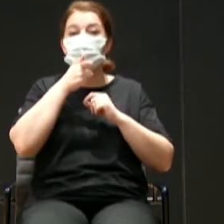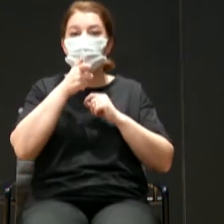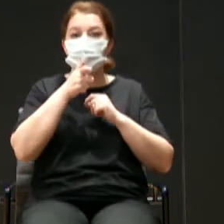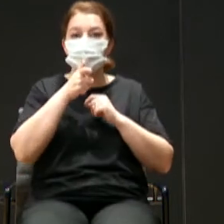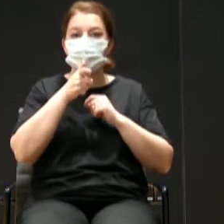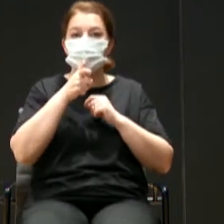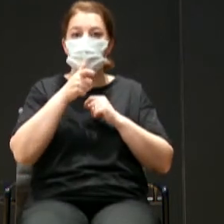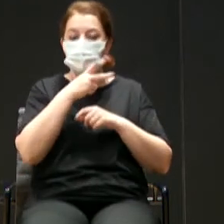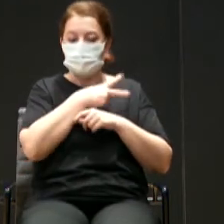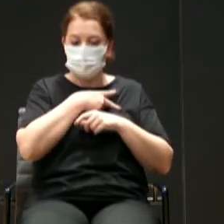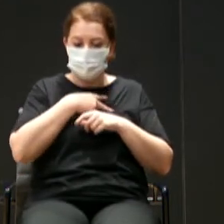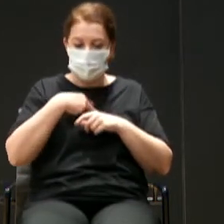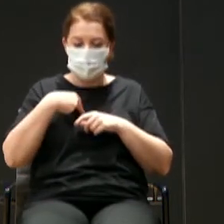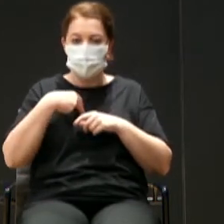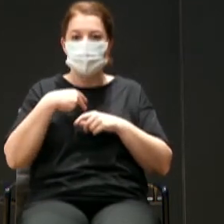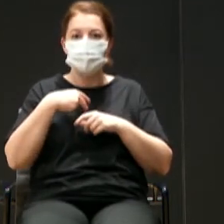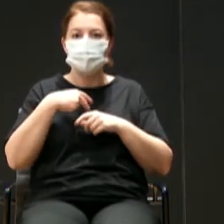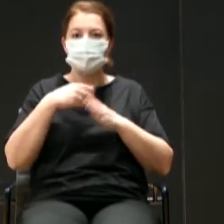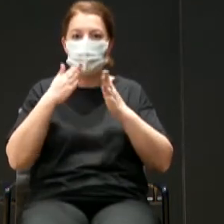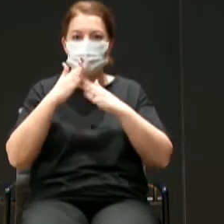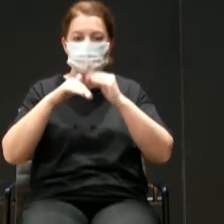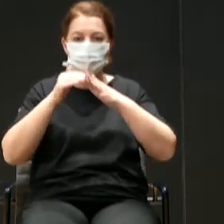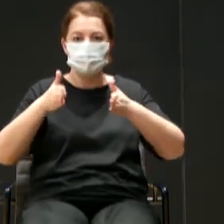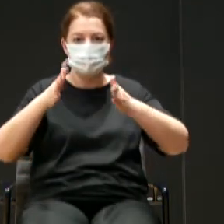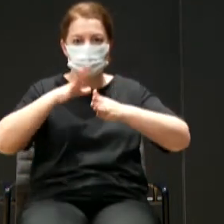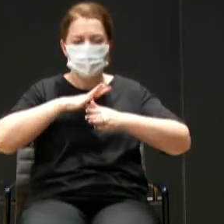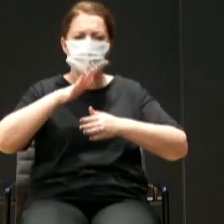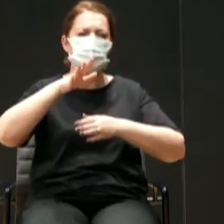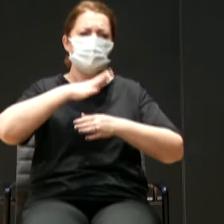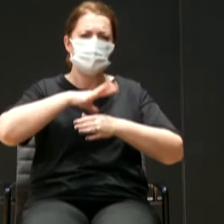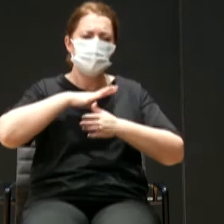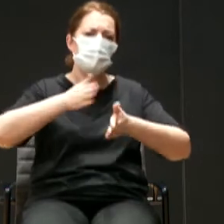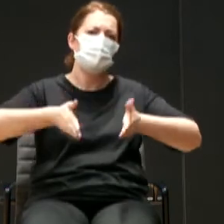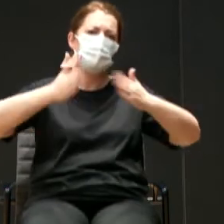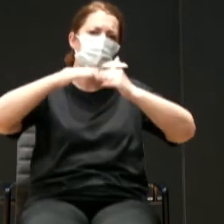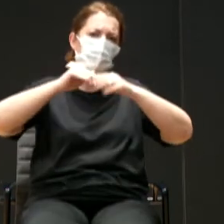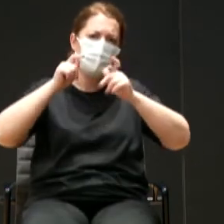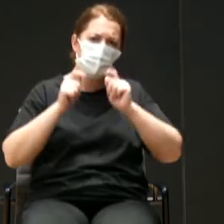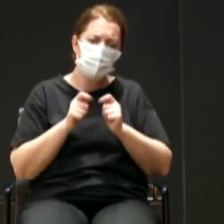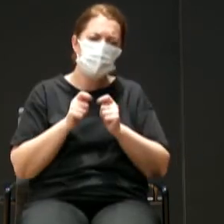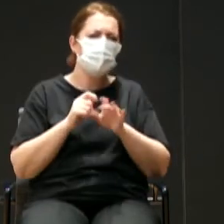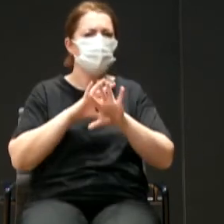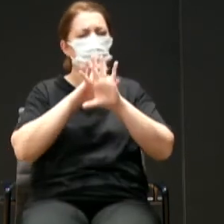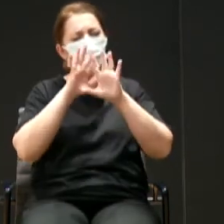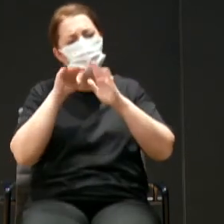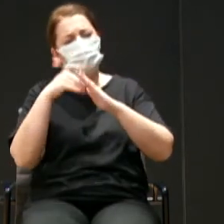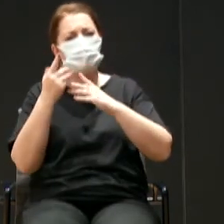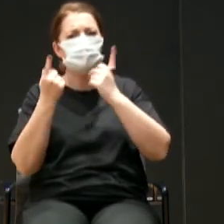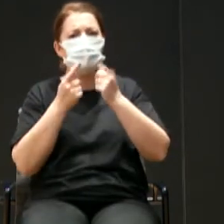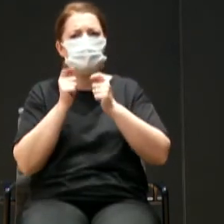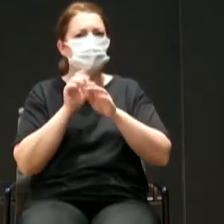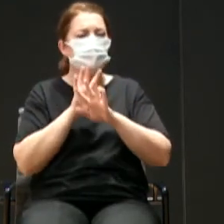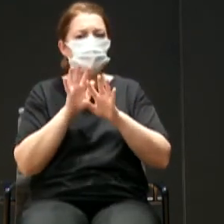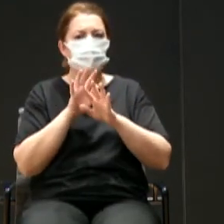Belediyenin konut parseli. İsterse onu kat karşılığı verebilir, bina yapabilir, başka değerlendirebilir. Hayır,